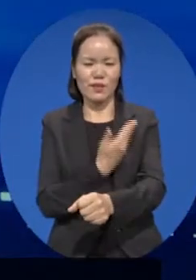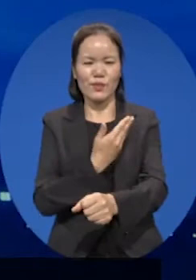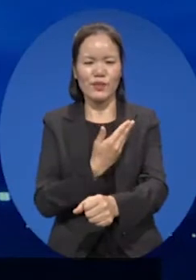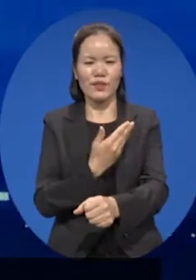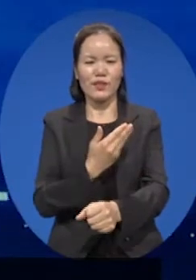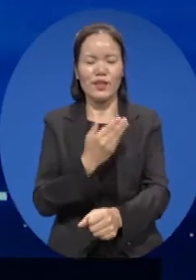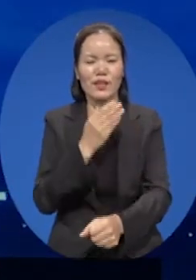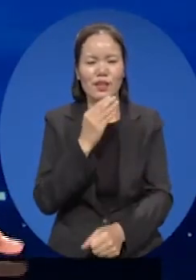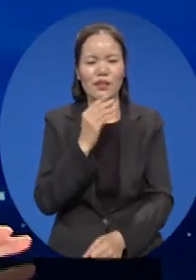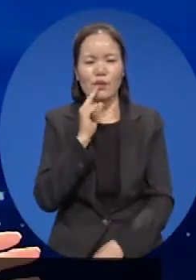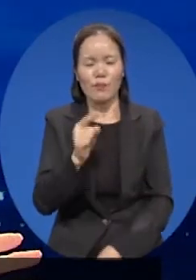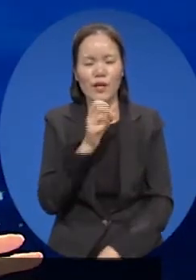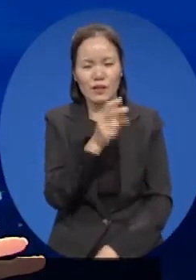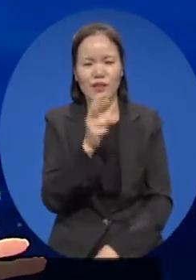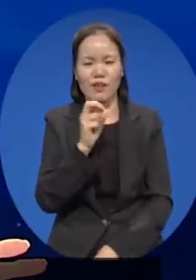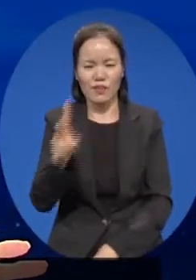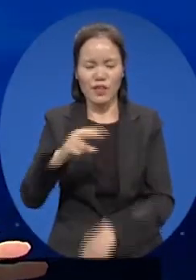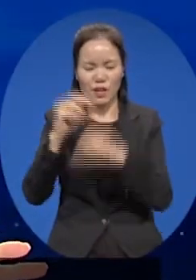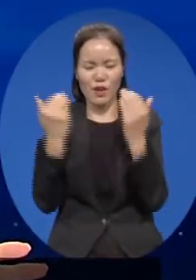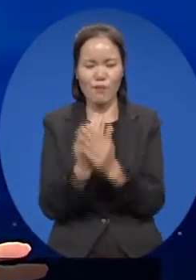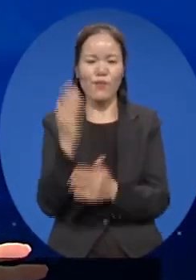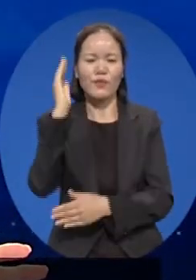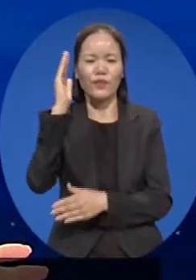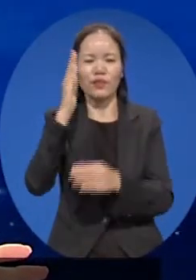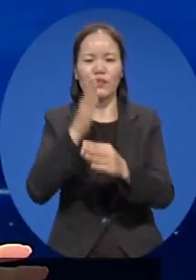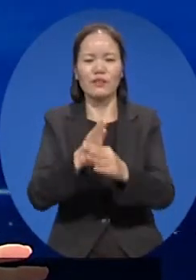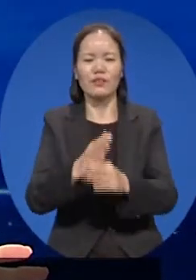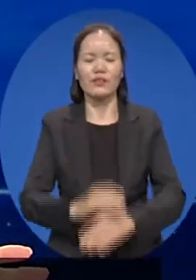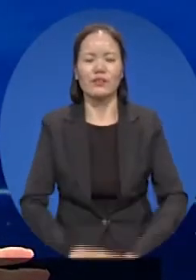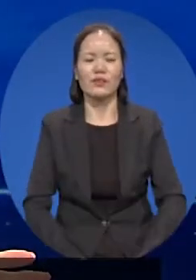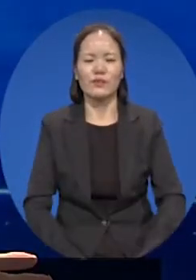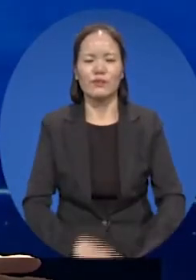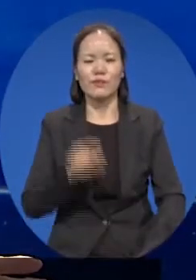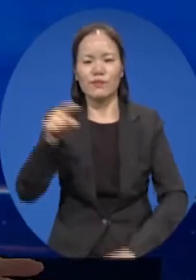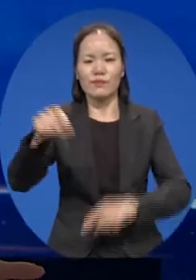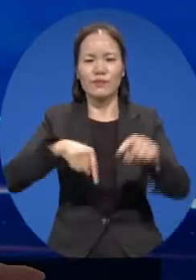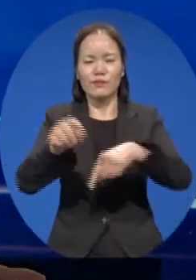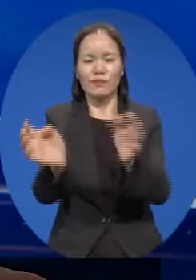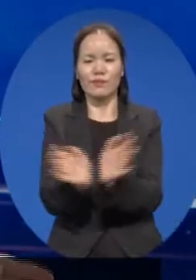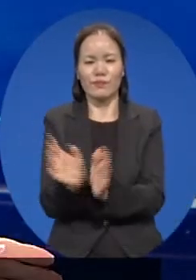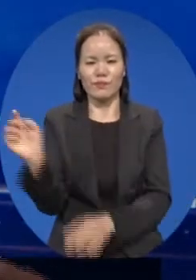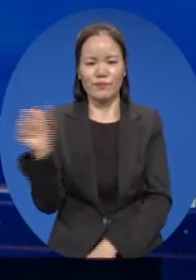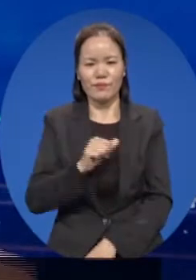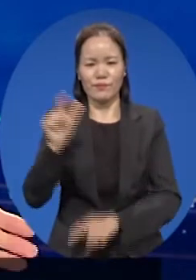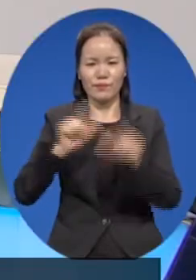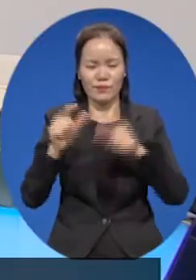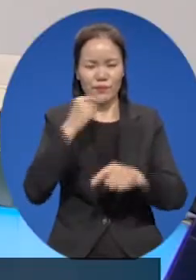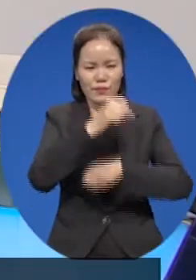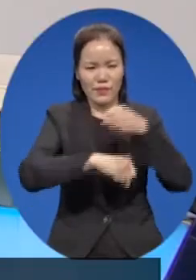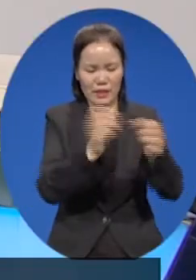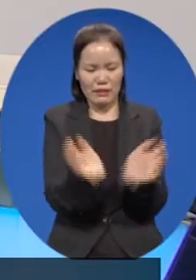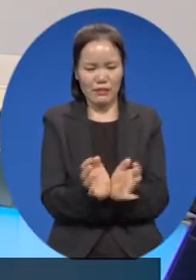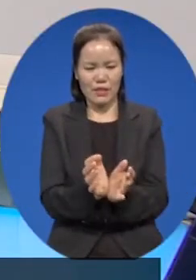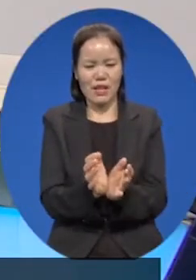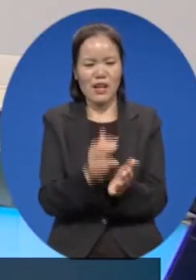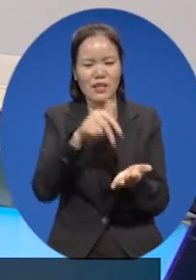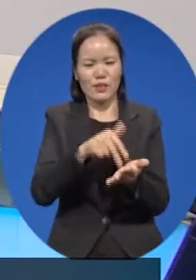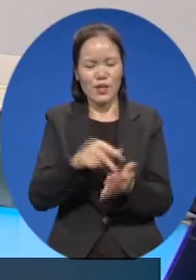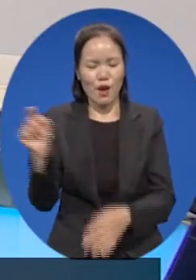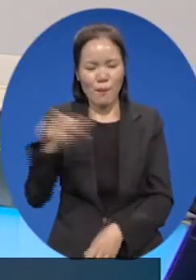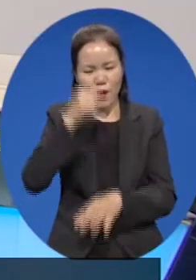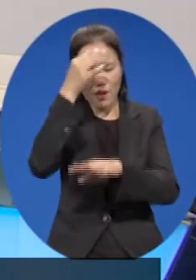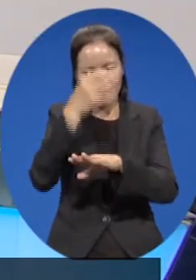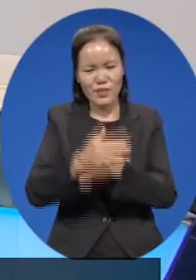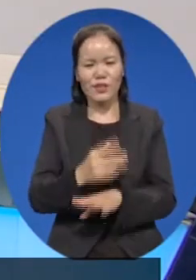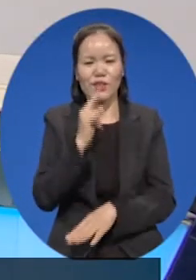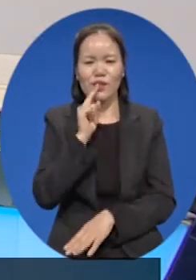얘기들이 여야를 막론하고 나오고 있기도 합니다. 이 같은 그 정치권의 발빠른 모습, 특히 민주당도 굉장히 빨리 좀 송구하다는 얘기를